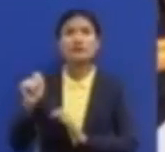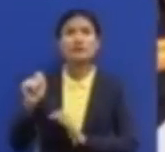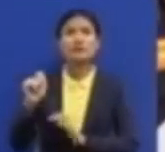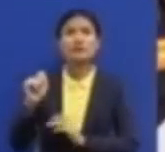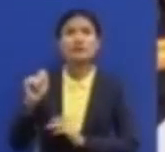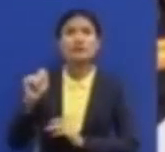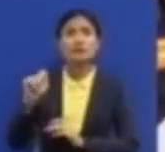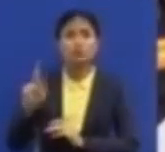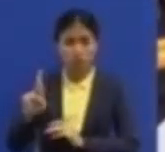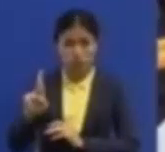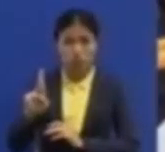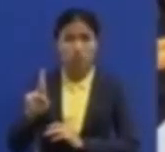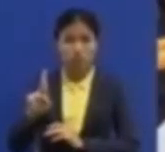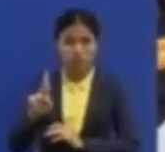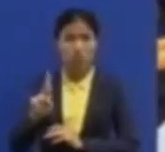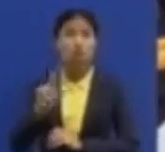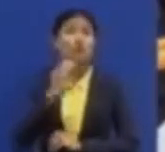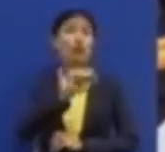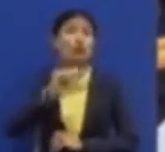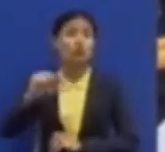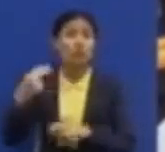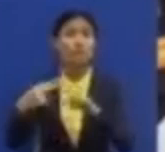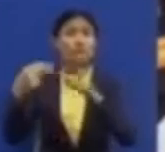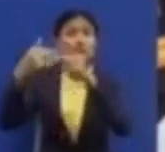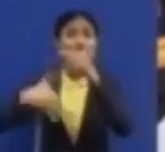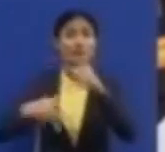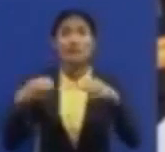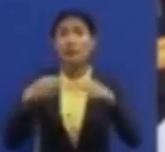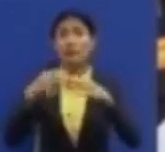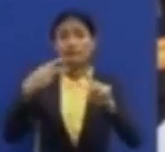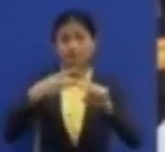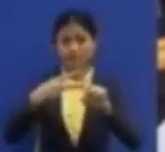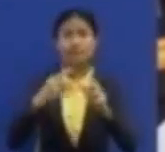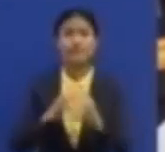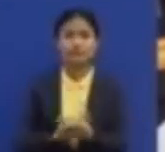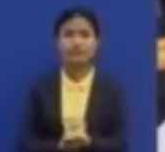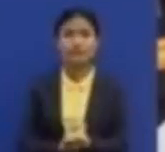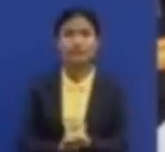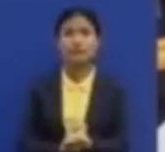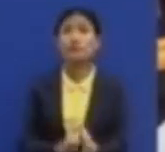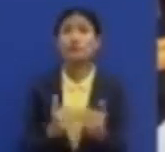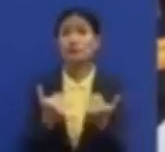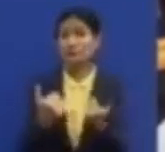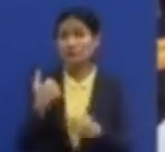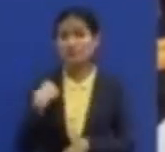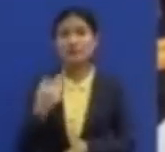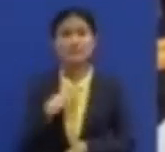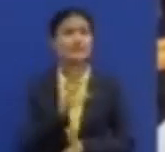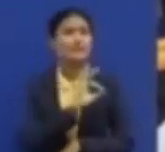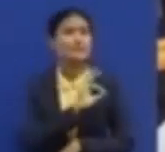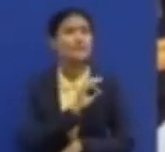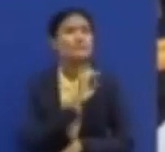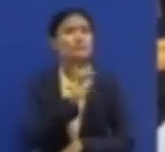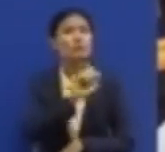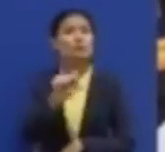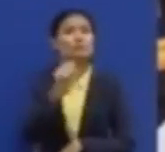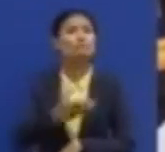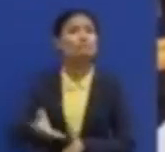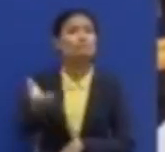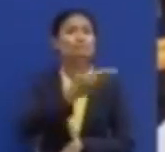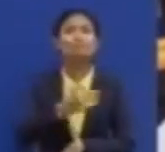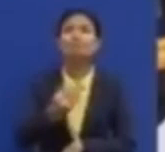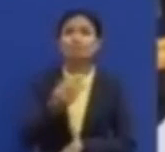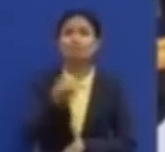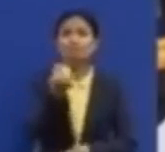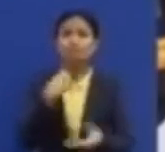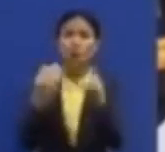ใหม่นะครับประเด็นที่ผมขอหารือท่านนะครับแล้วมีเพื่อนสมาชิกนะครับอภิปรายทักท้วงกันมาบอกว่าทำถูกข้อบังคับแล้วผมคิดว่าเรื่องนี้ต้องวินิ